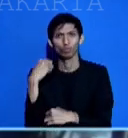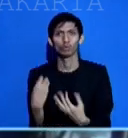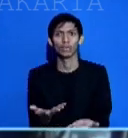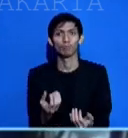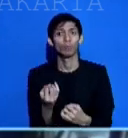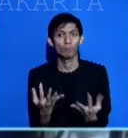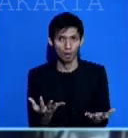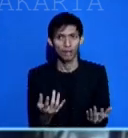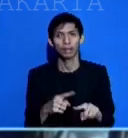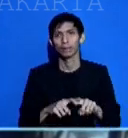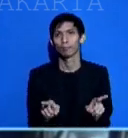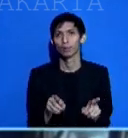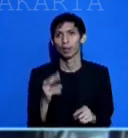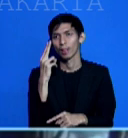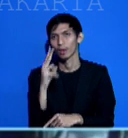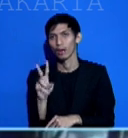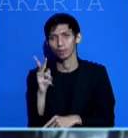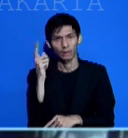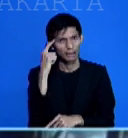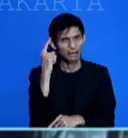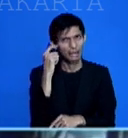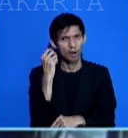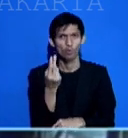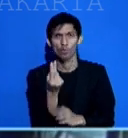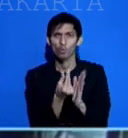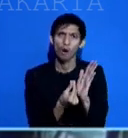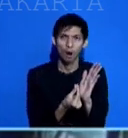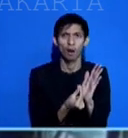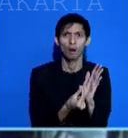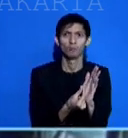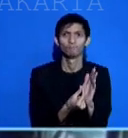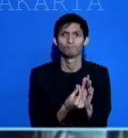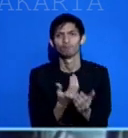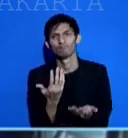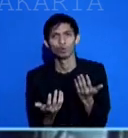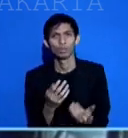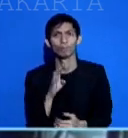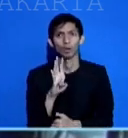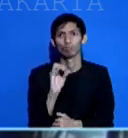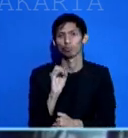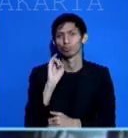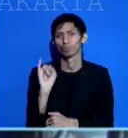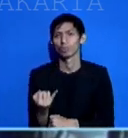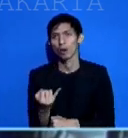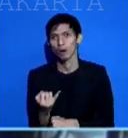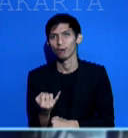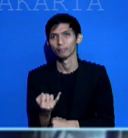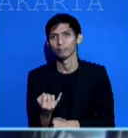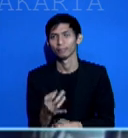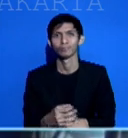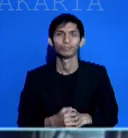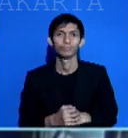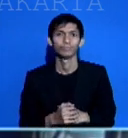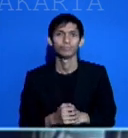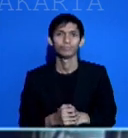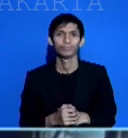namun sekilas ada uang rupiah sebanyak 40 juta di dalam brankas, itu berhasil dibobol